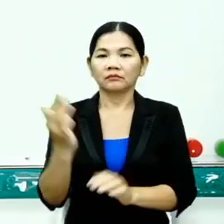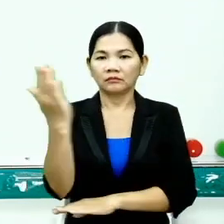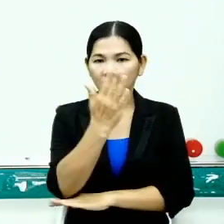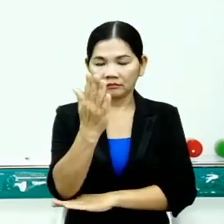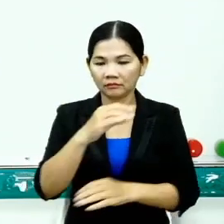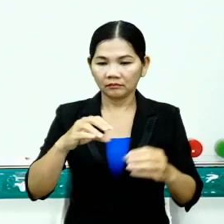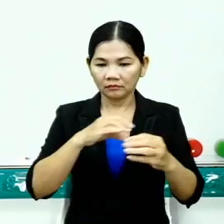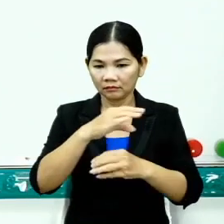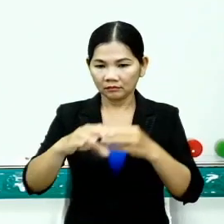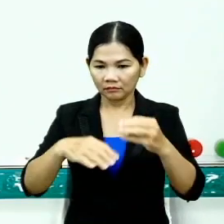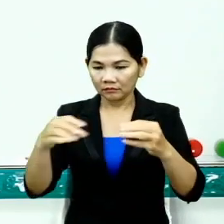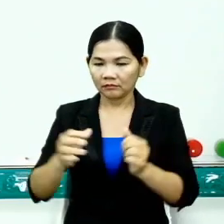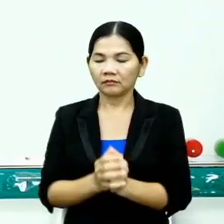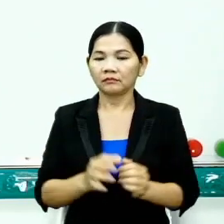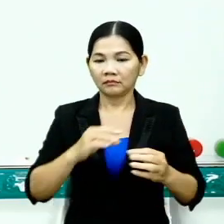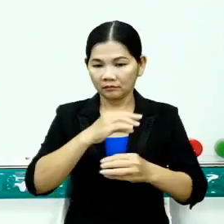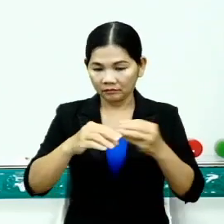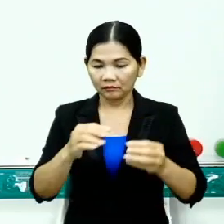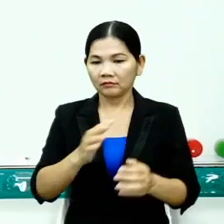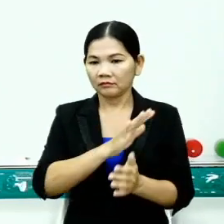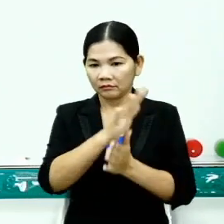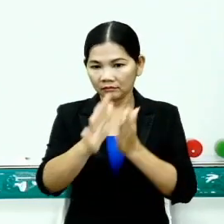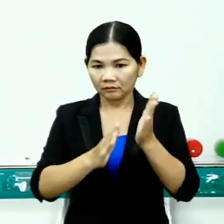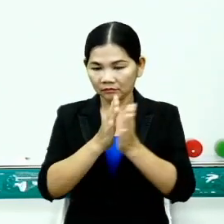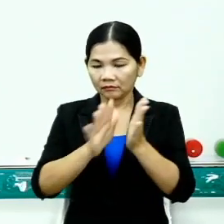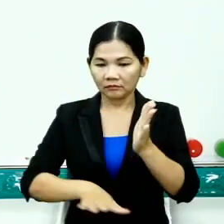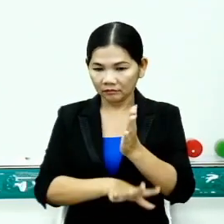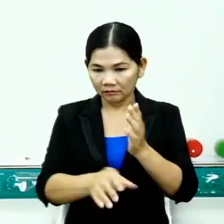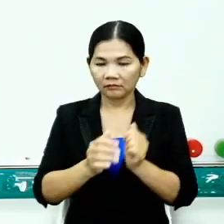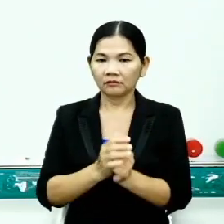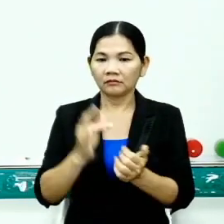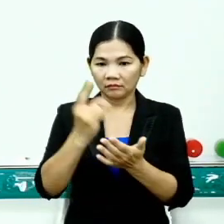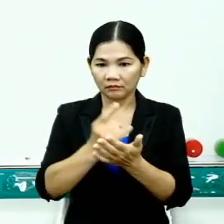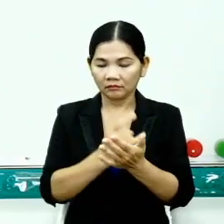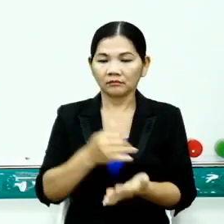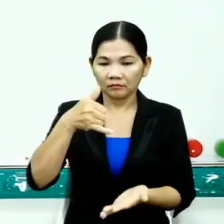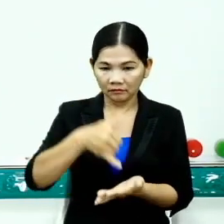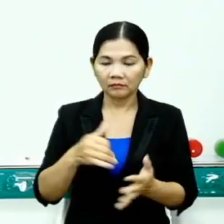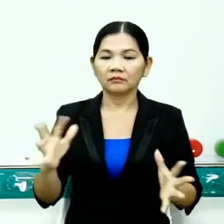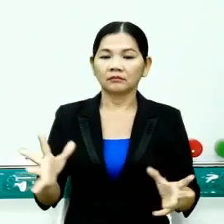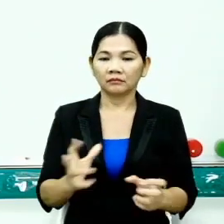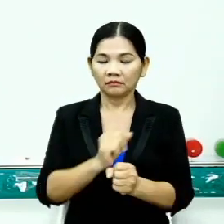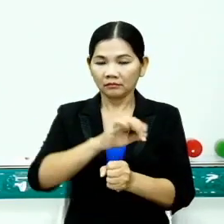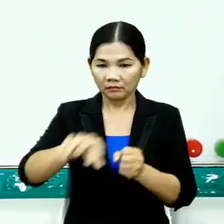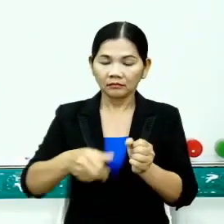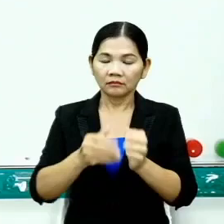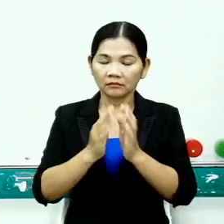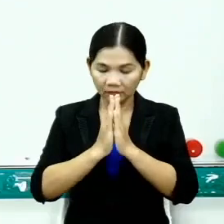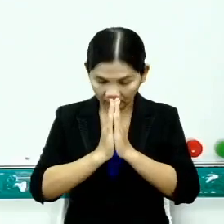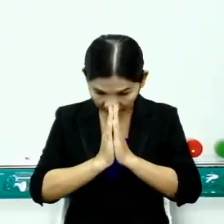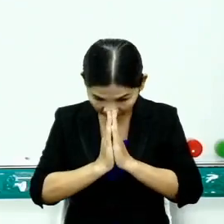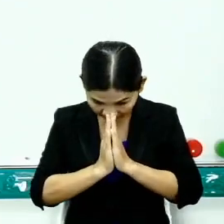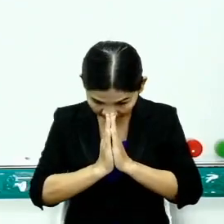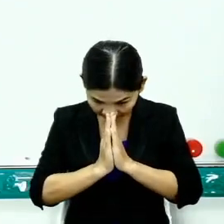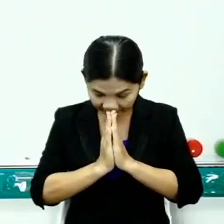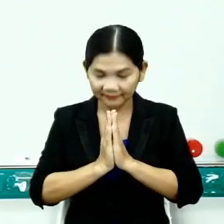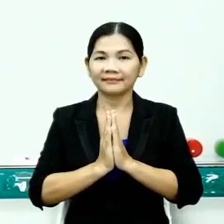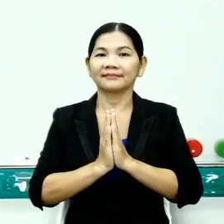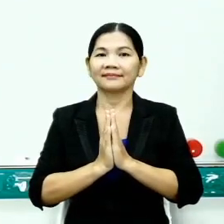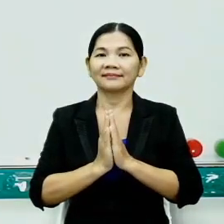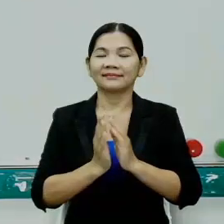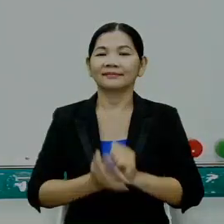ស្សន៍ខ្សែកាបនានាក្នុងប្រទេសកម្ពុជាអរគុណមេរៀនរបស់អ្នកគ្រូត្រូវបានបញ្ចប់សូមអរគុណសូមជម្រាបលា